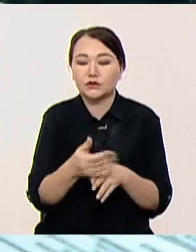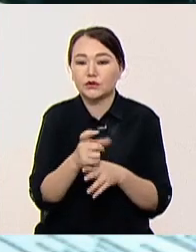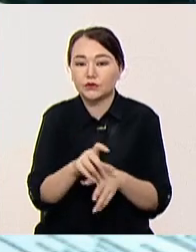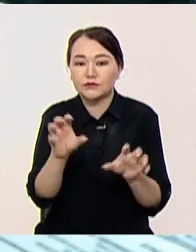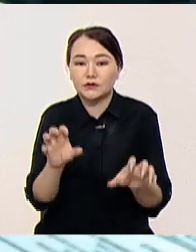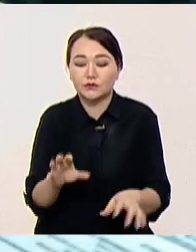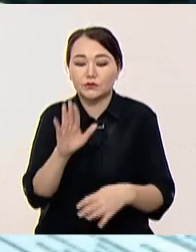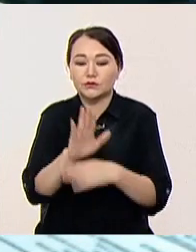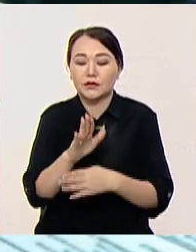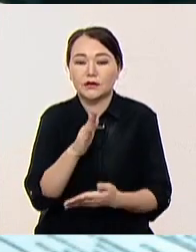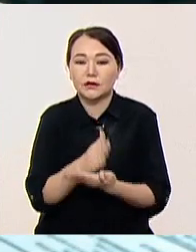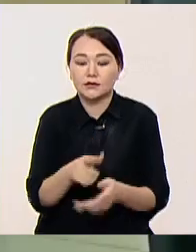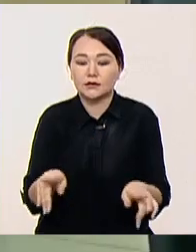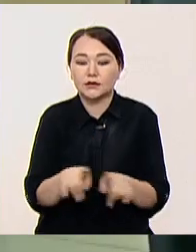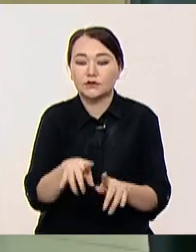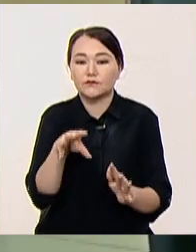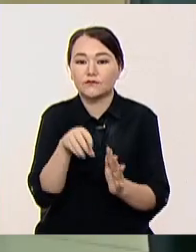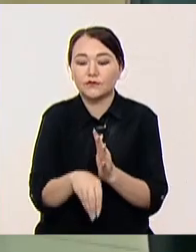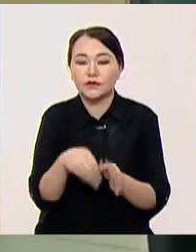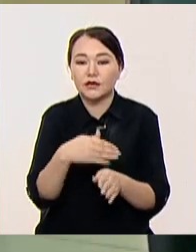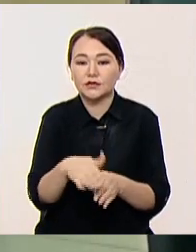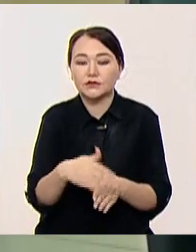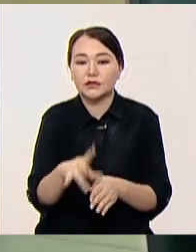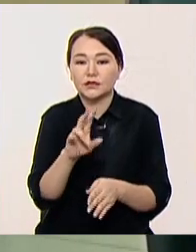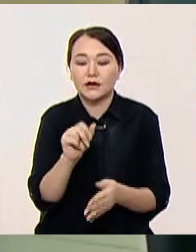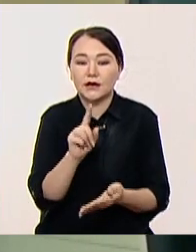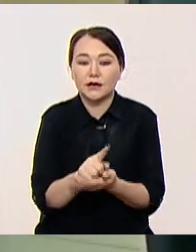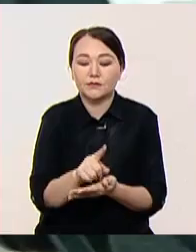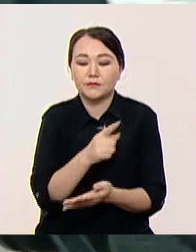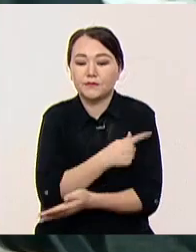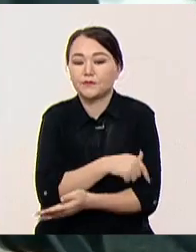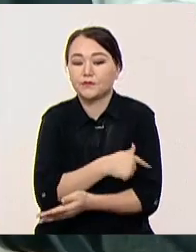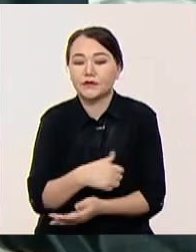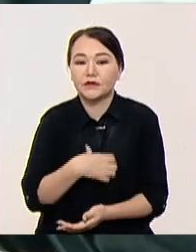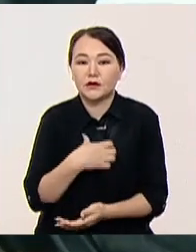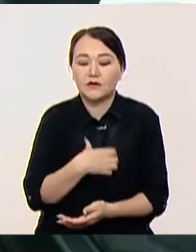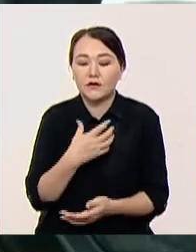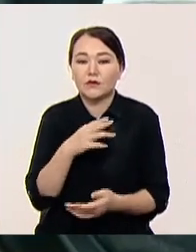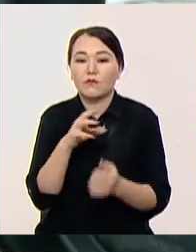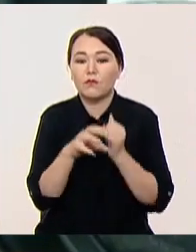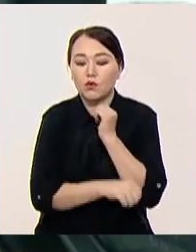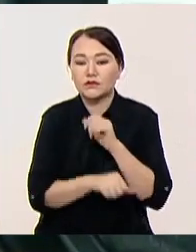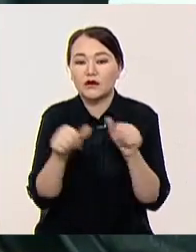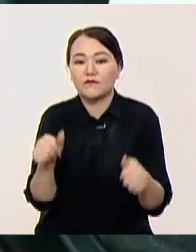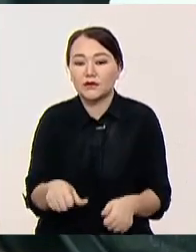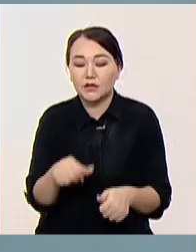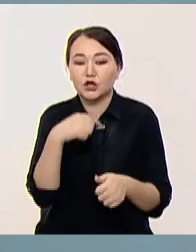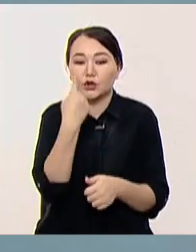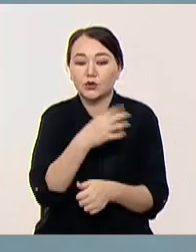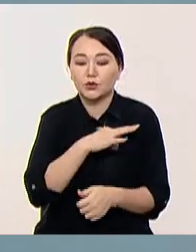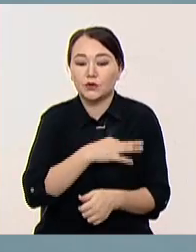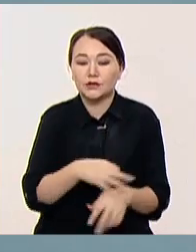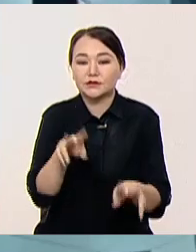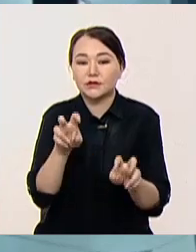установлены законодательством. Также в него входят и отчисления на обязательное медицинское страхование. После легализации юридического